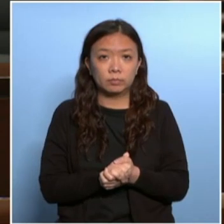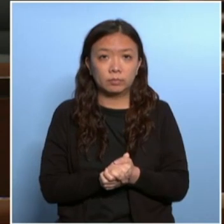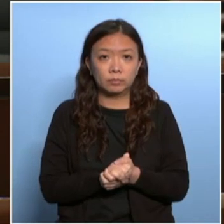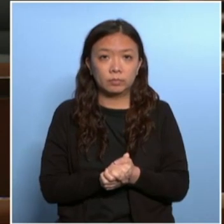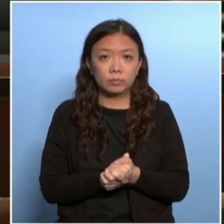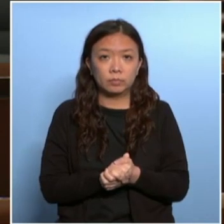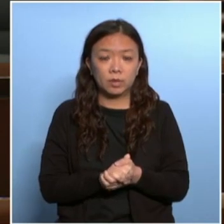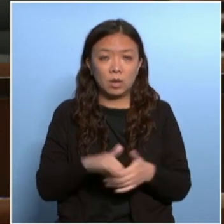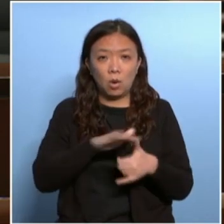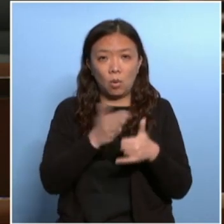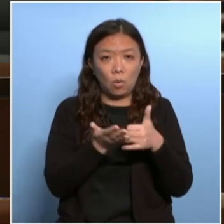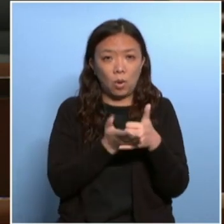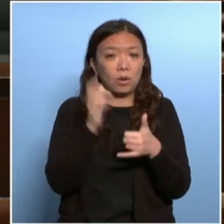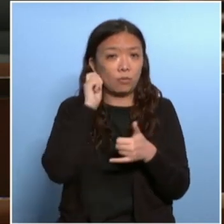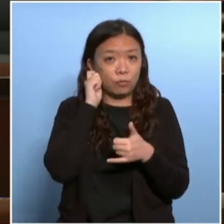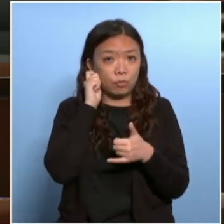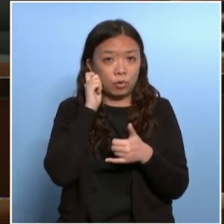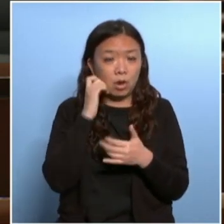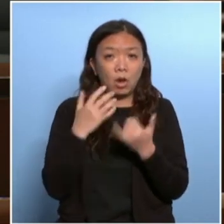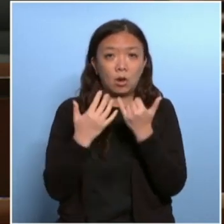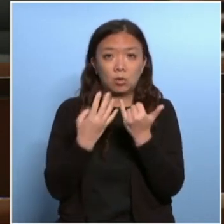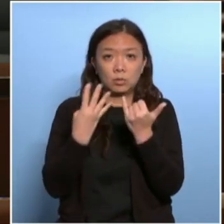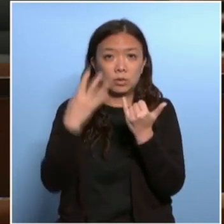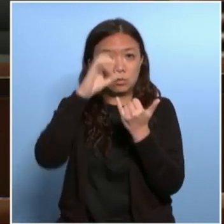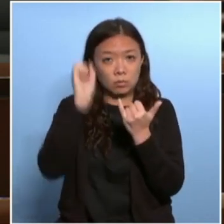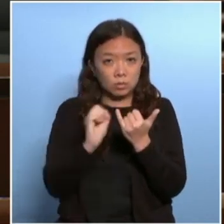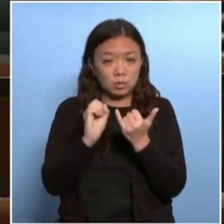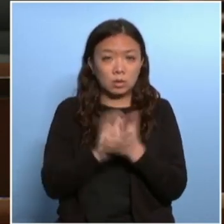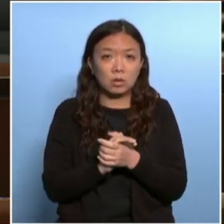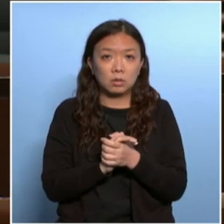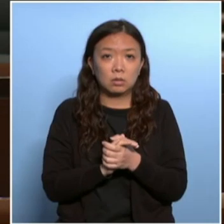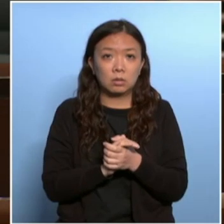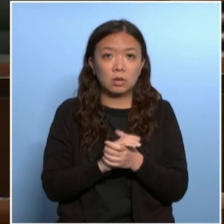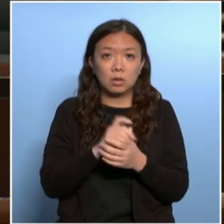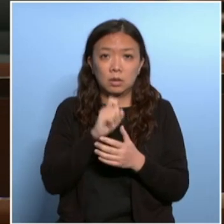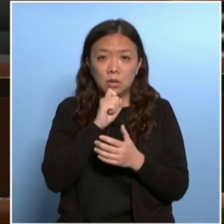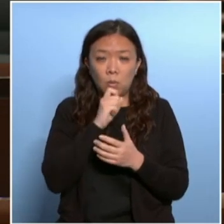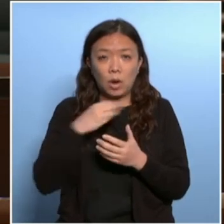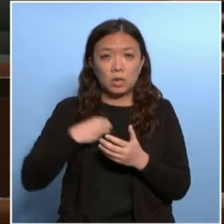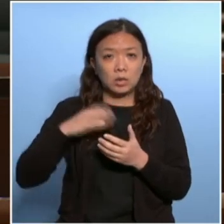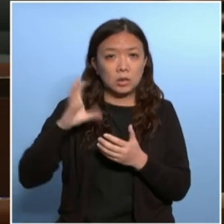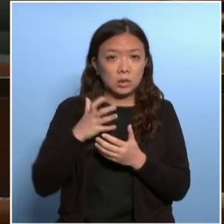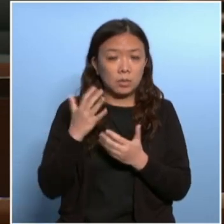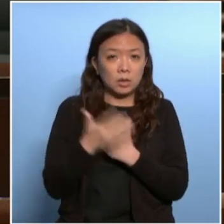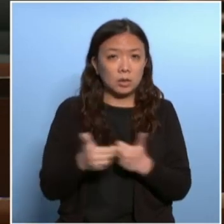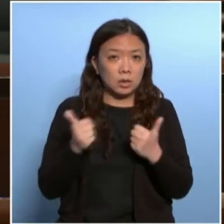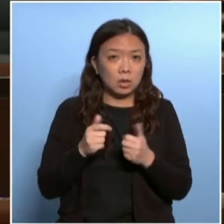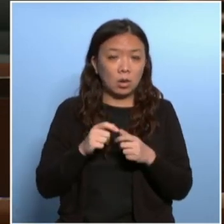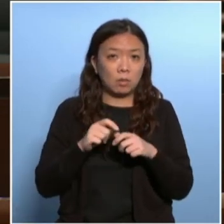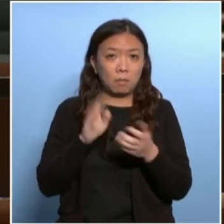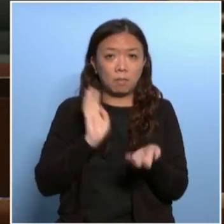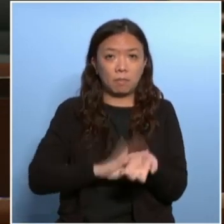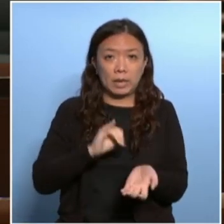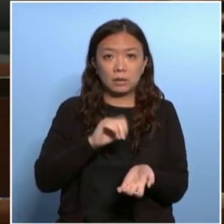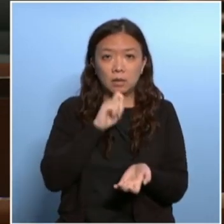在懷孕的婦女裡面呢有 64% 呢是會存在心理健康的問題，是明顯